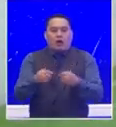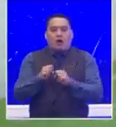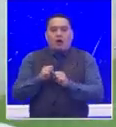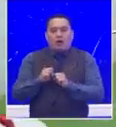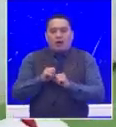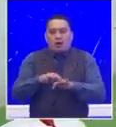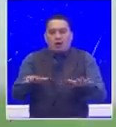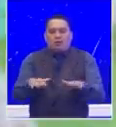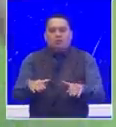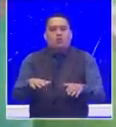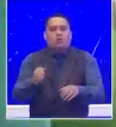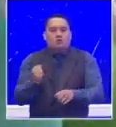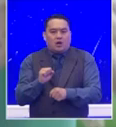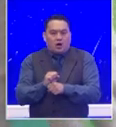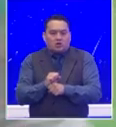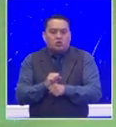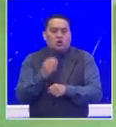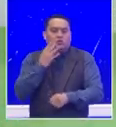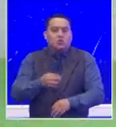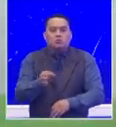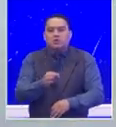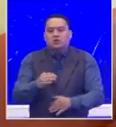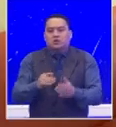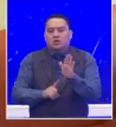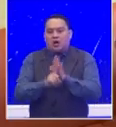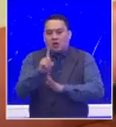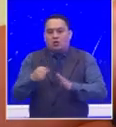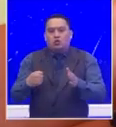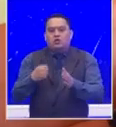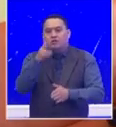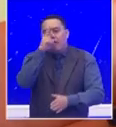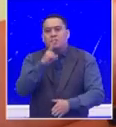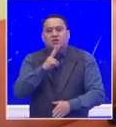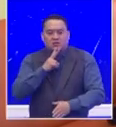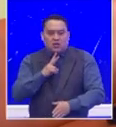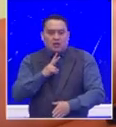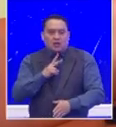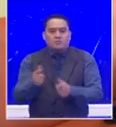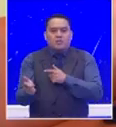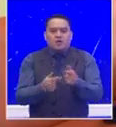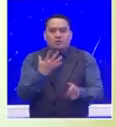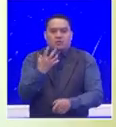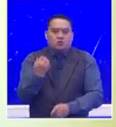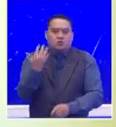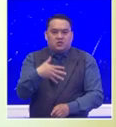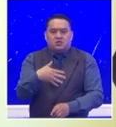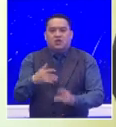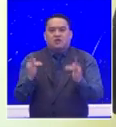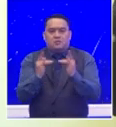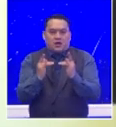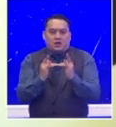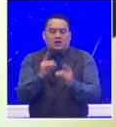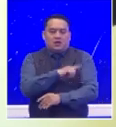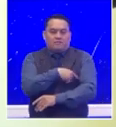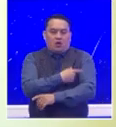распространения коронавирусной инфекции на территории Алматинской области начаты еще 2 месяца назад. Подготовлены уже 550 коек в инфекционных